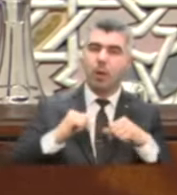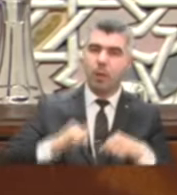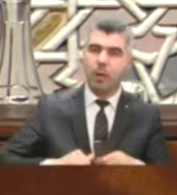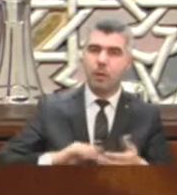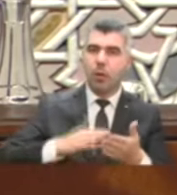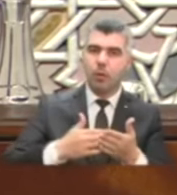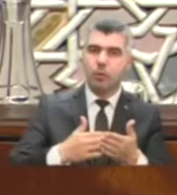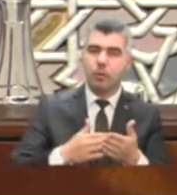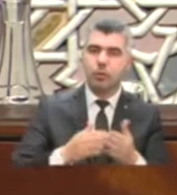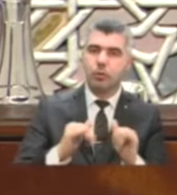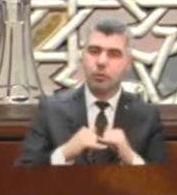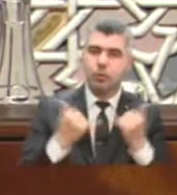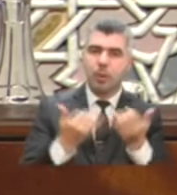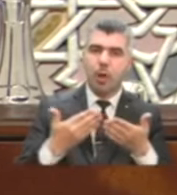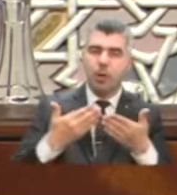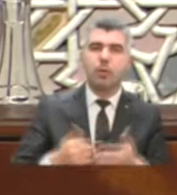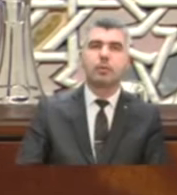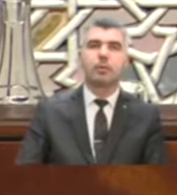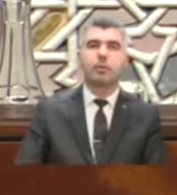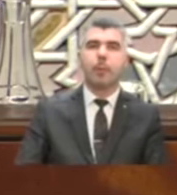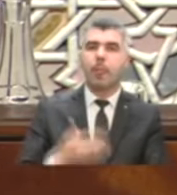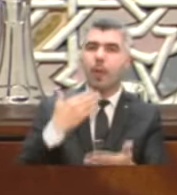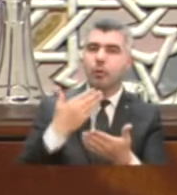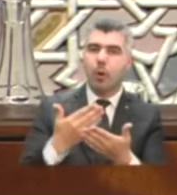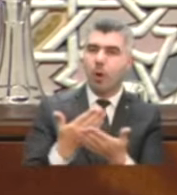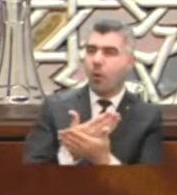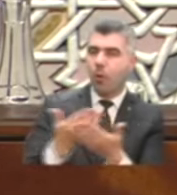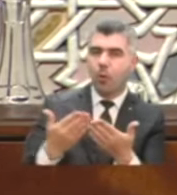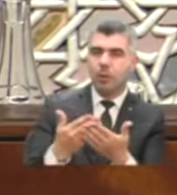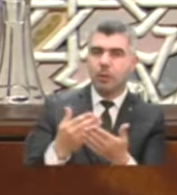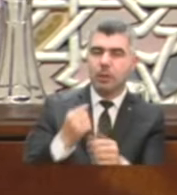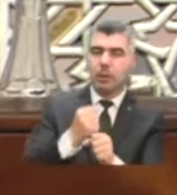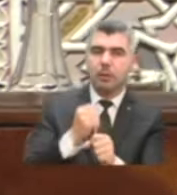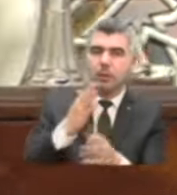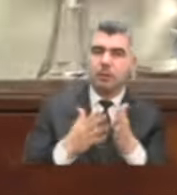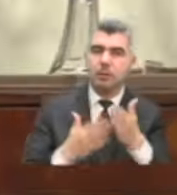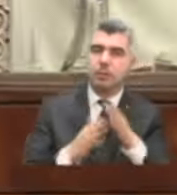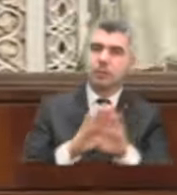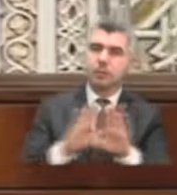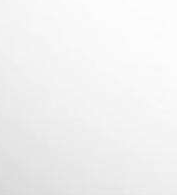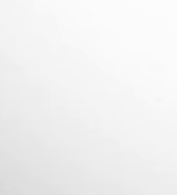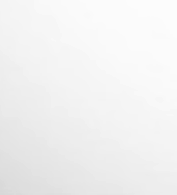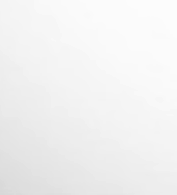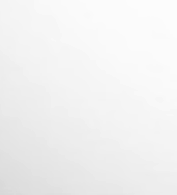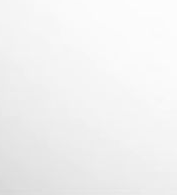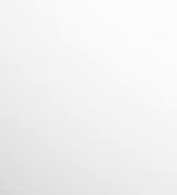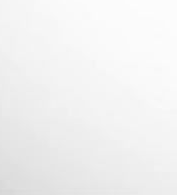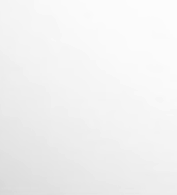المساهمه ديالك والحضور ديالك معنا. شكرا على حسن تعاونكم. رفعت الجلسه.